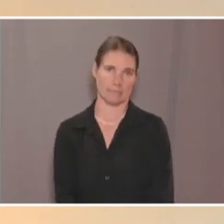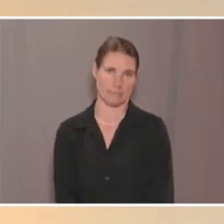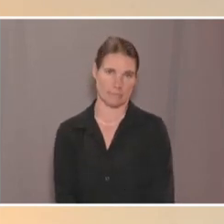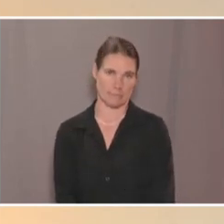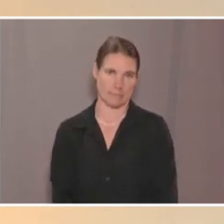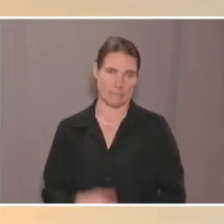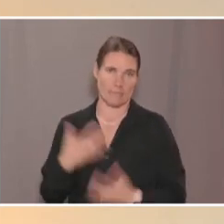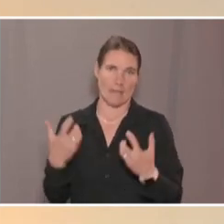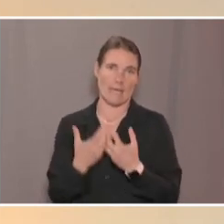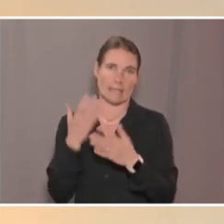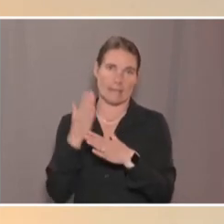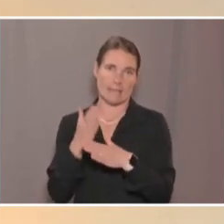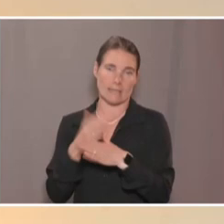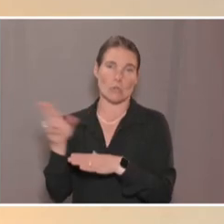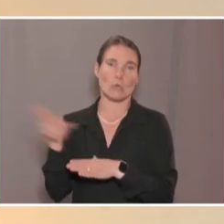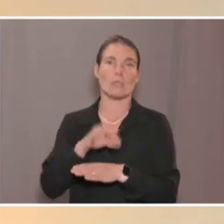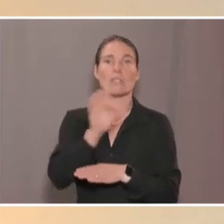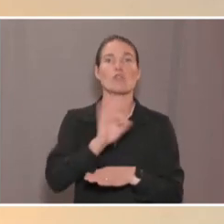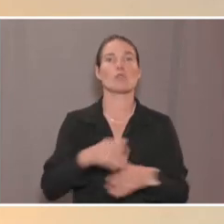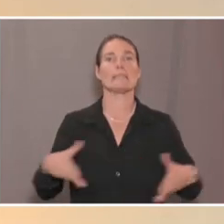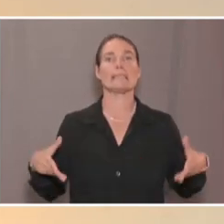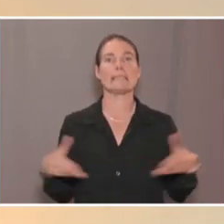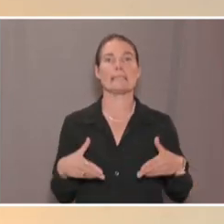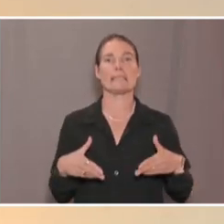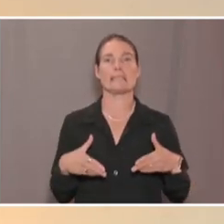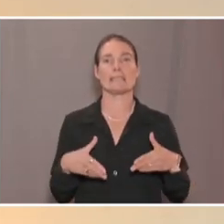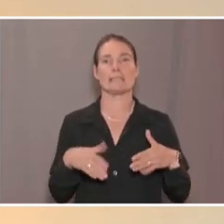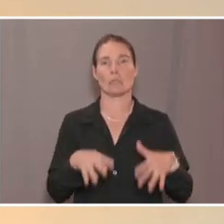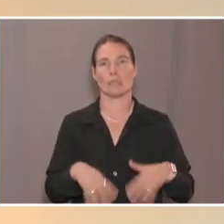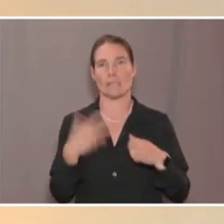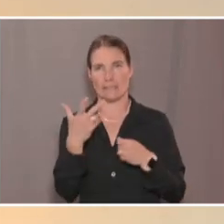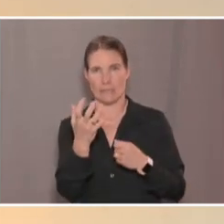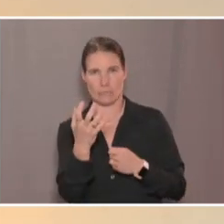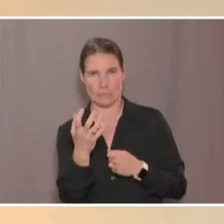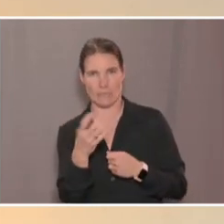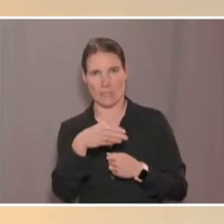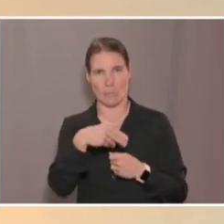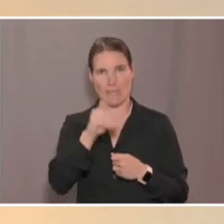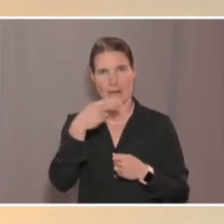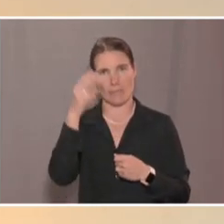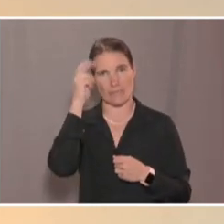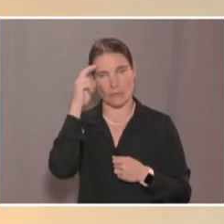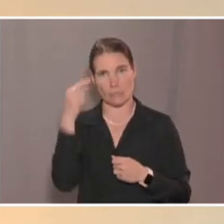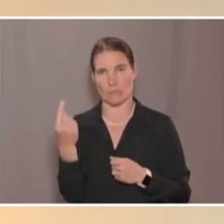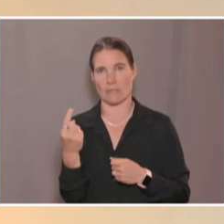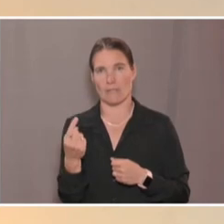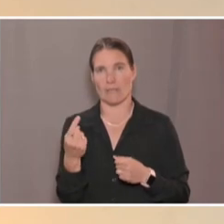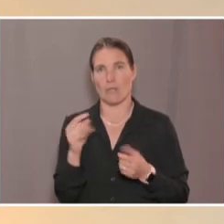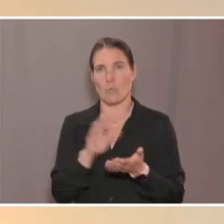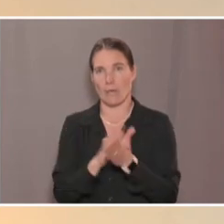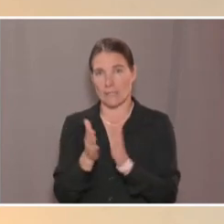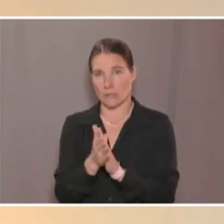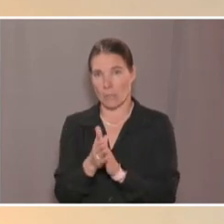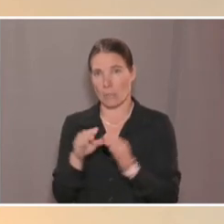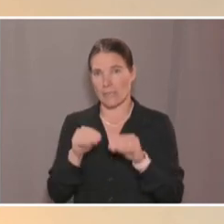Nach Kriegsende kehrte er zurück in den Schuldienst. Im Jahr 1953 zog es ihn an die PH Flensburg, wo er praktische Pädagogik